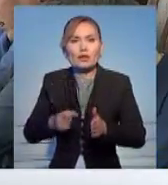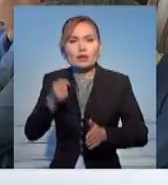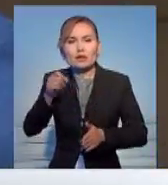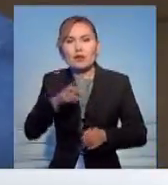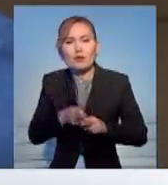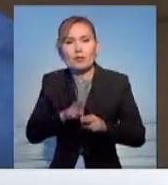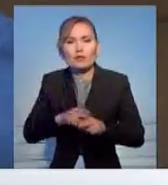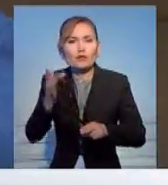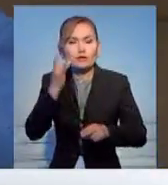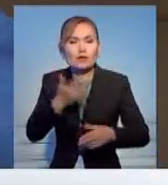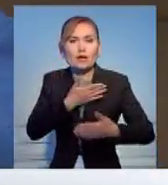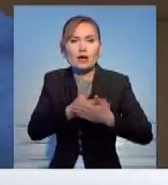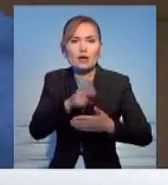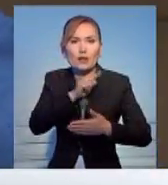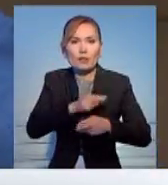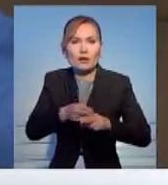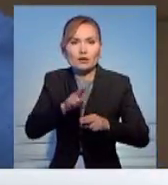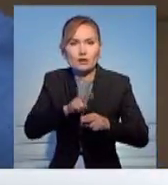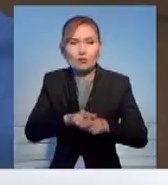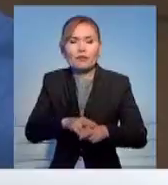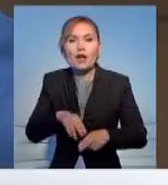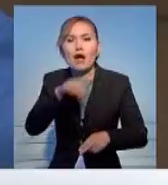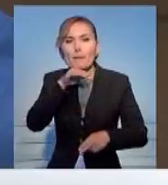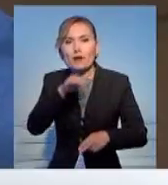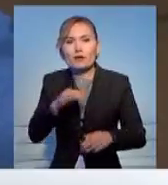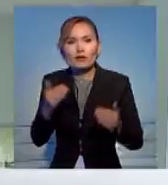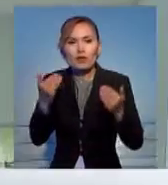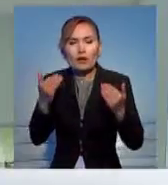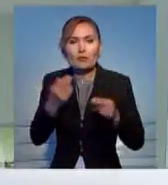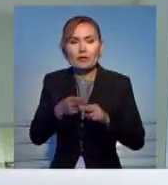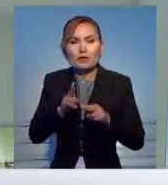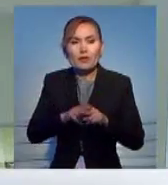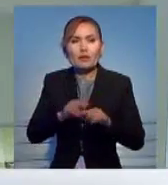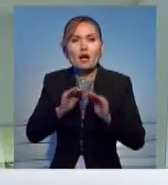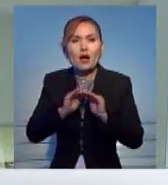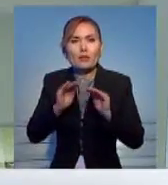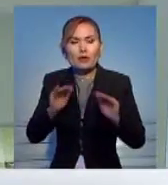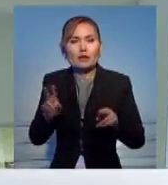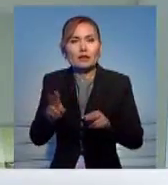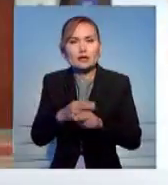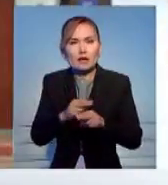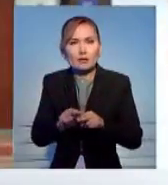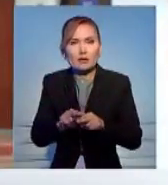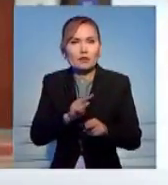талай жауапты істі игілікпен атқарған публицист профессор бүгінде шәкірт тәрбиелеуде.